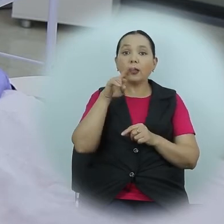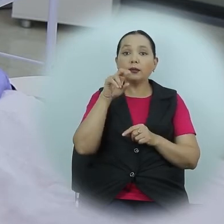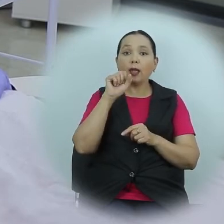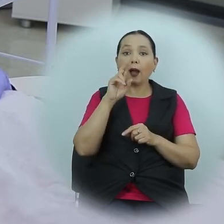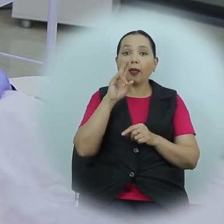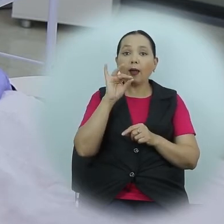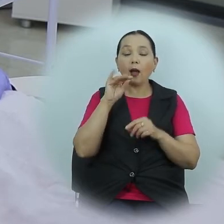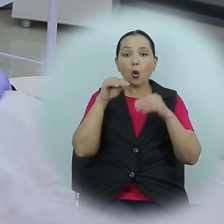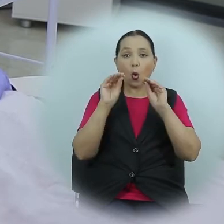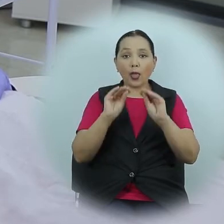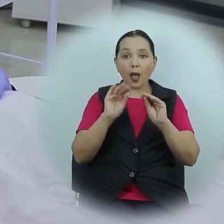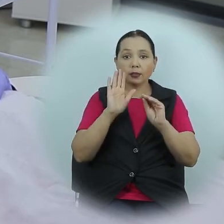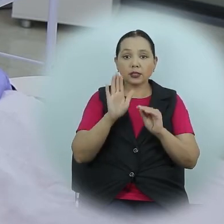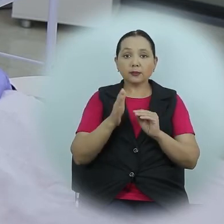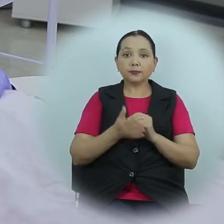qo'yamiz.